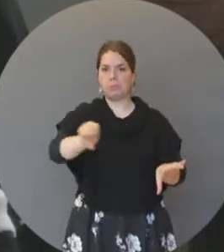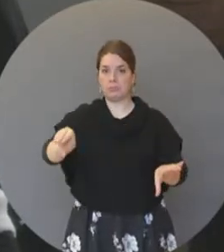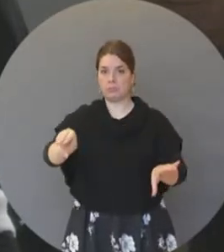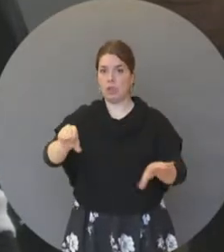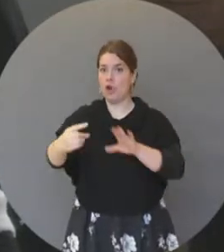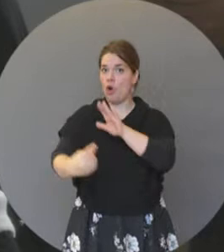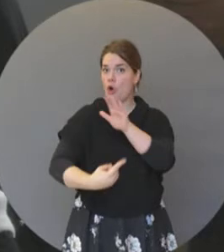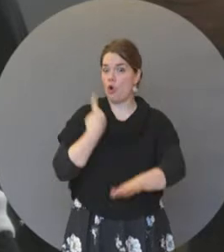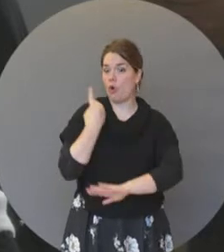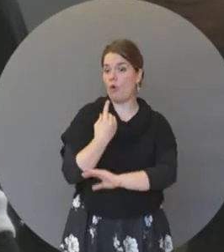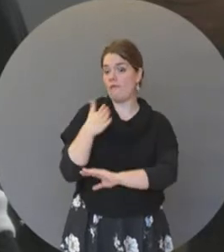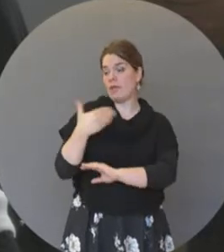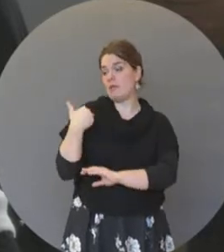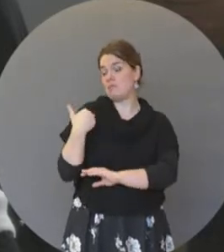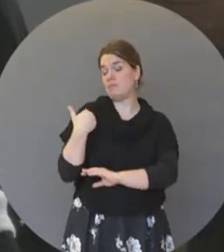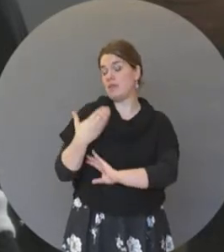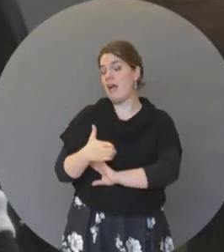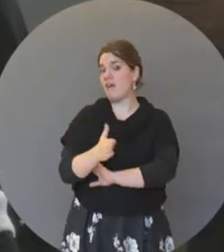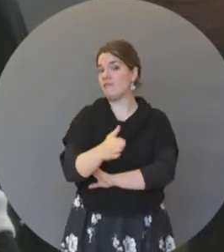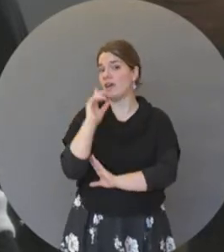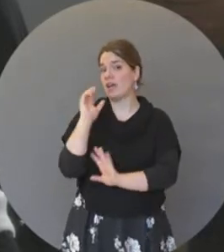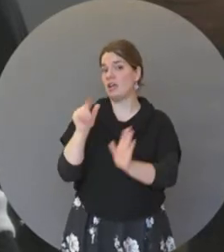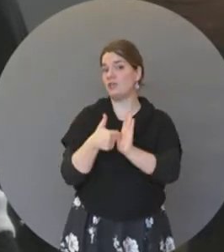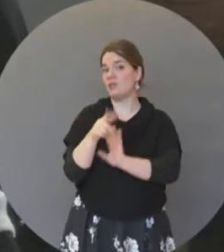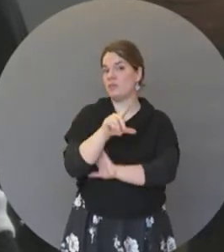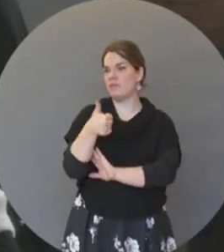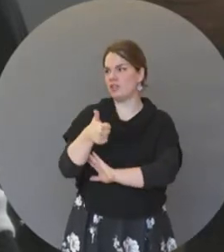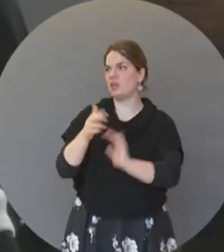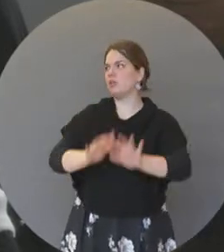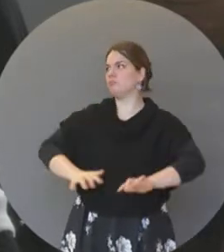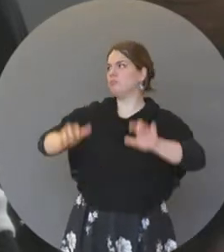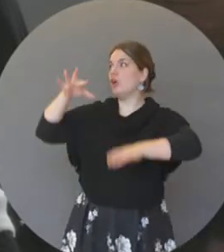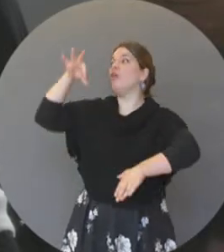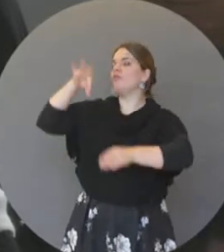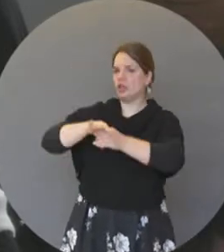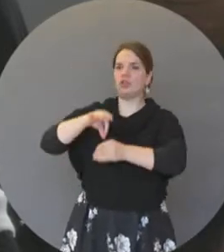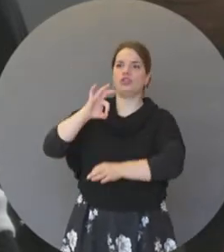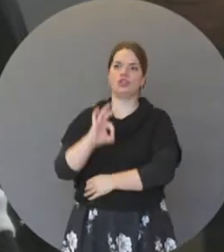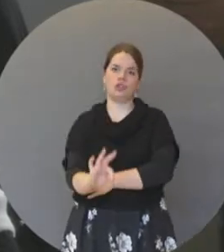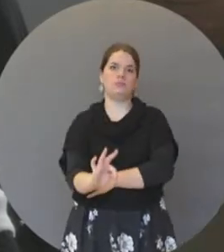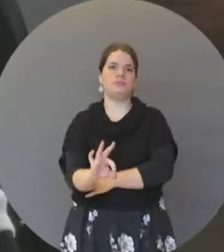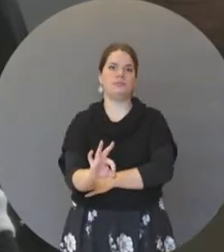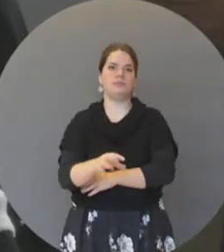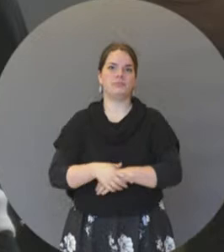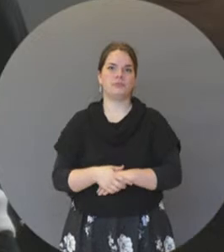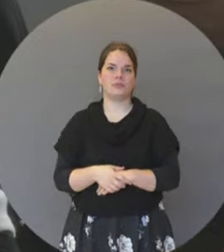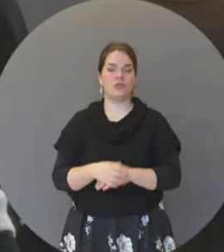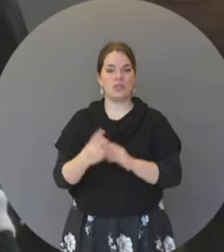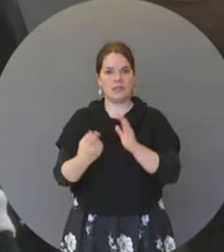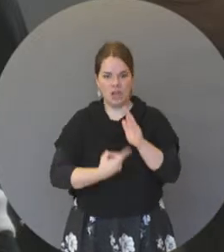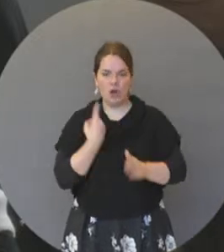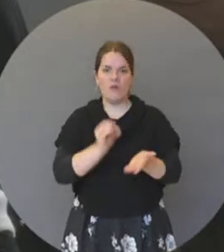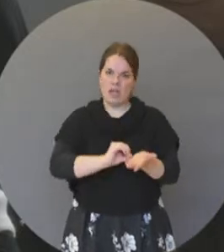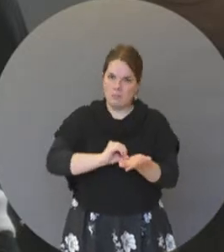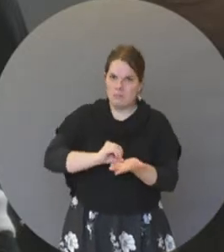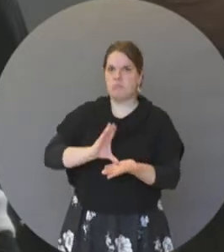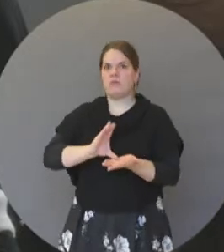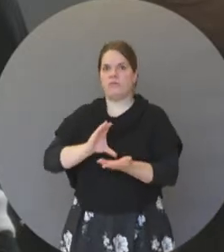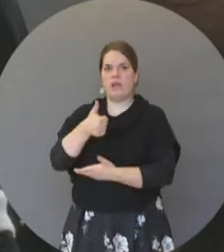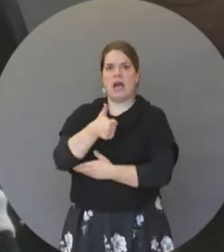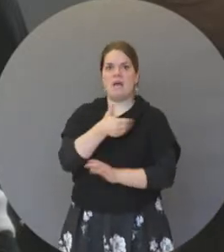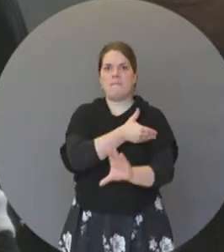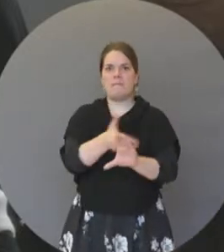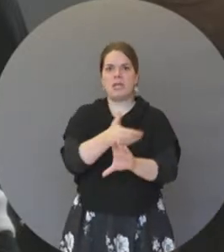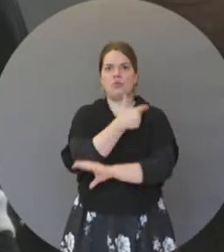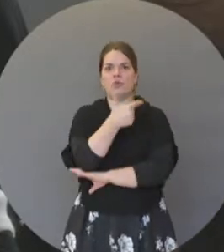2021 lors d'un vote en plénière soit un nouvel engagement financier de plus d'un million deux d'euros pour les